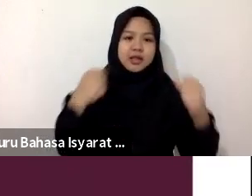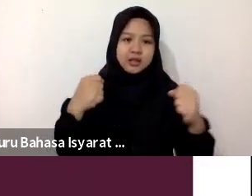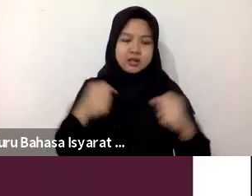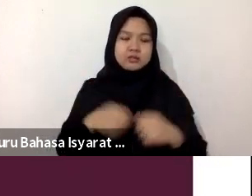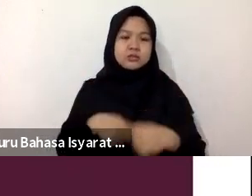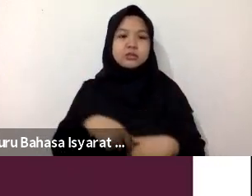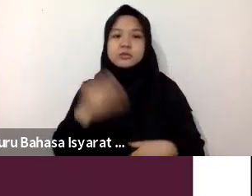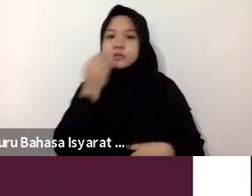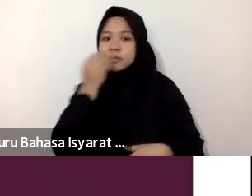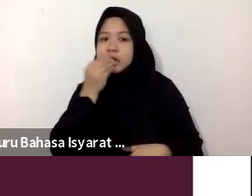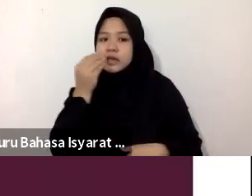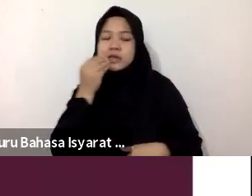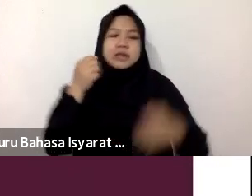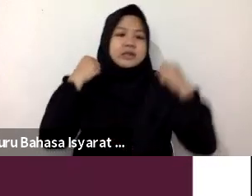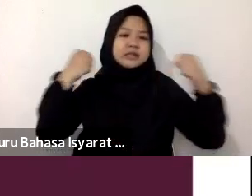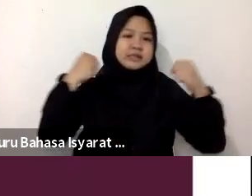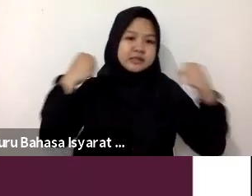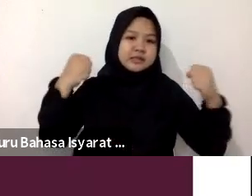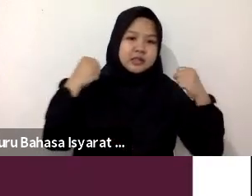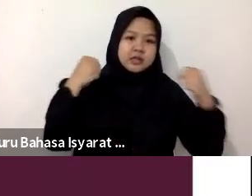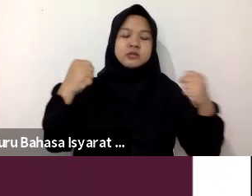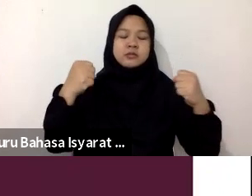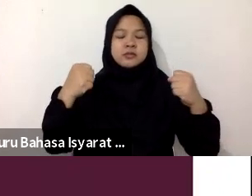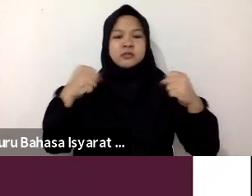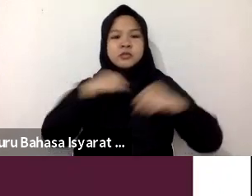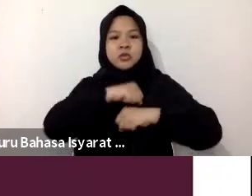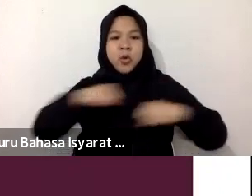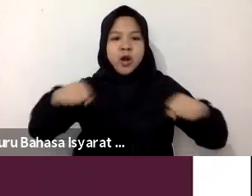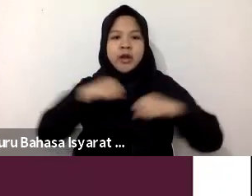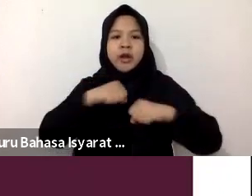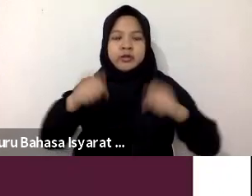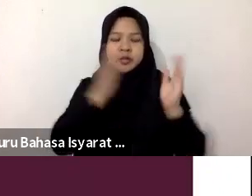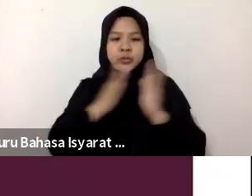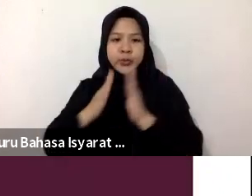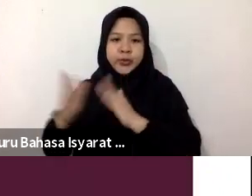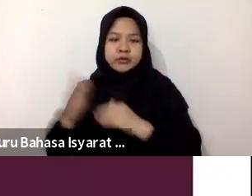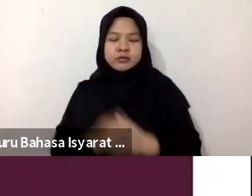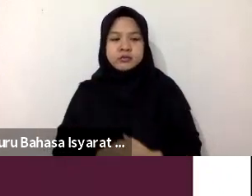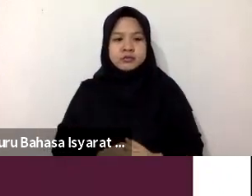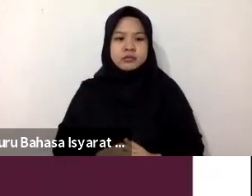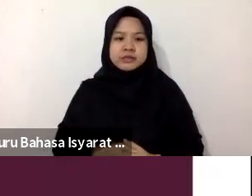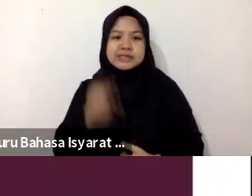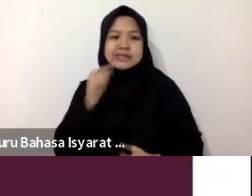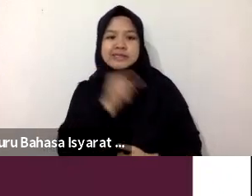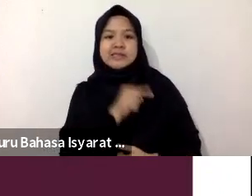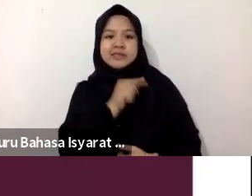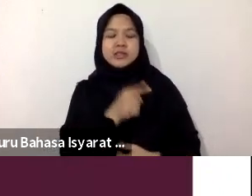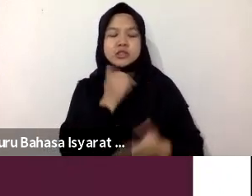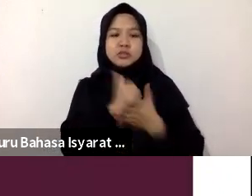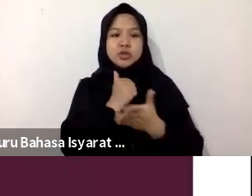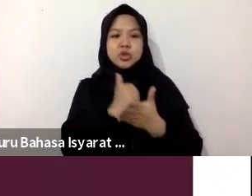Kemudian makan makanannya tentu saja yang bergizi, sehat, dan berolahraga teratur. Ini